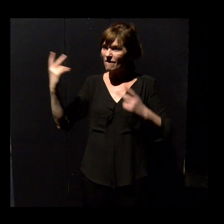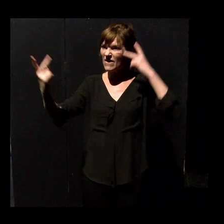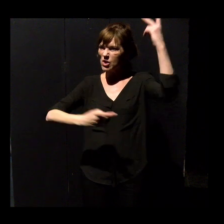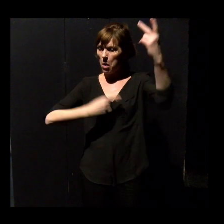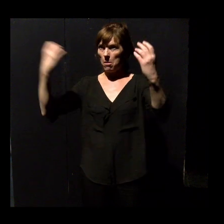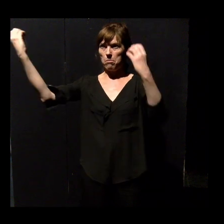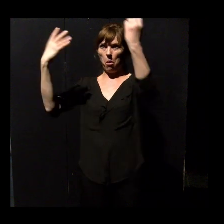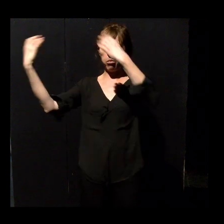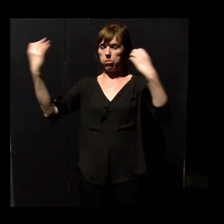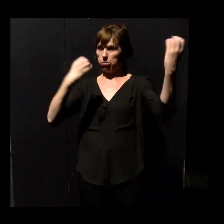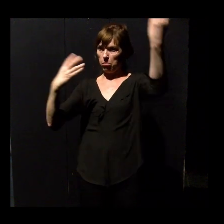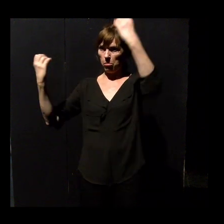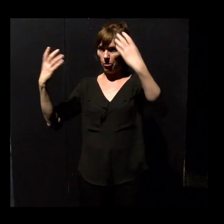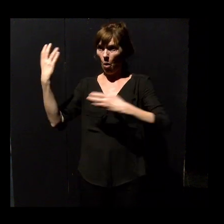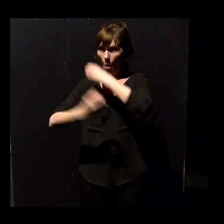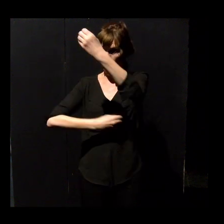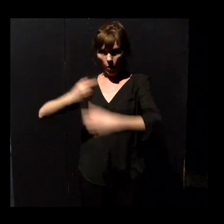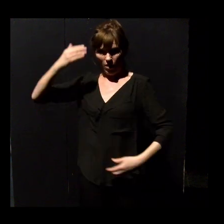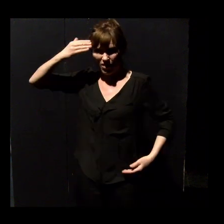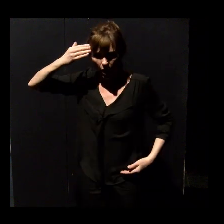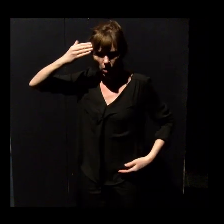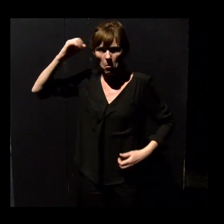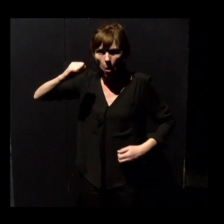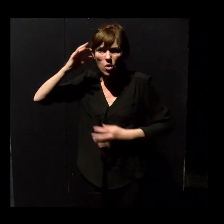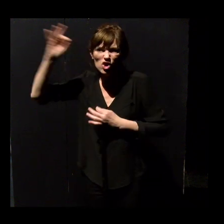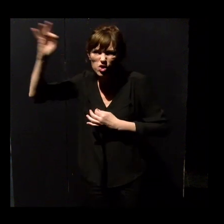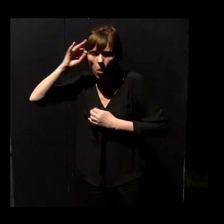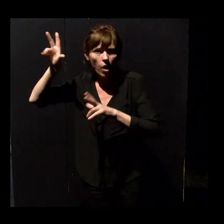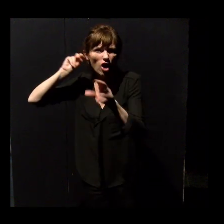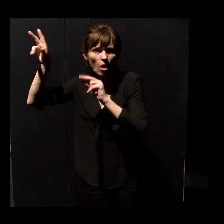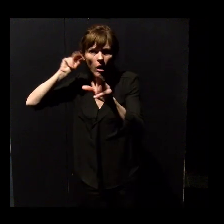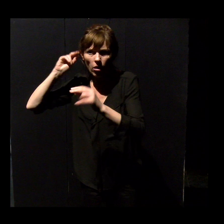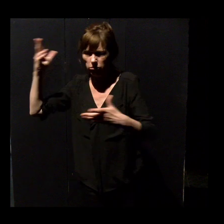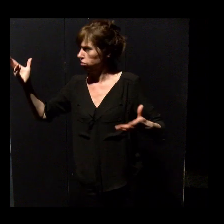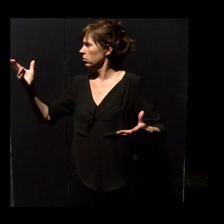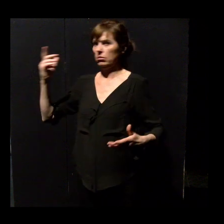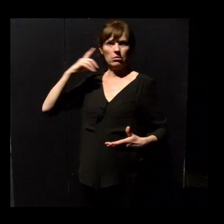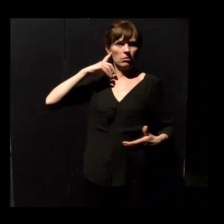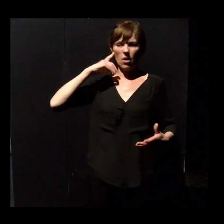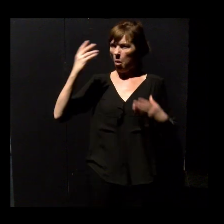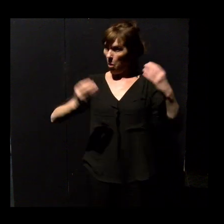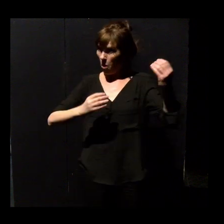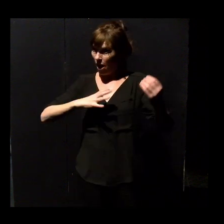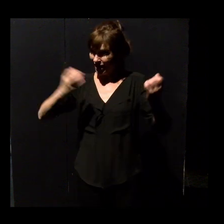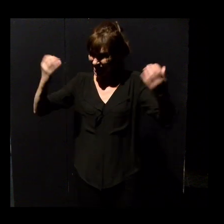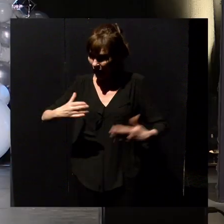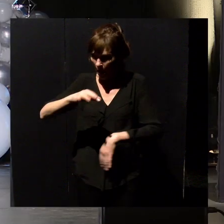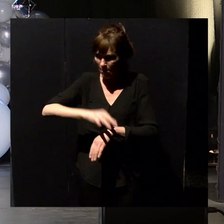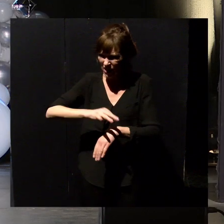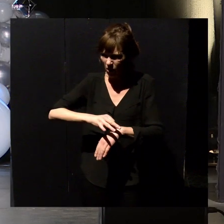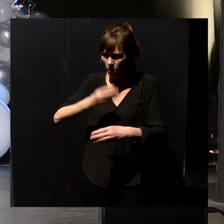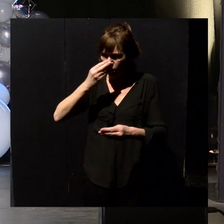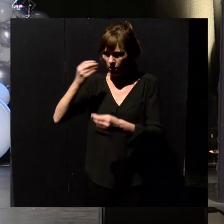dans la partie temporale latérale, le patient peut entendre des sons. On a même des patients qui ressentent des choses